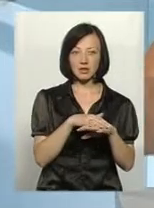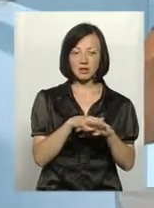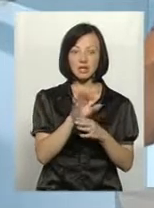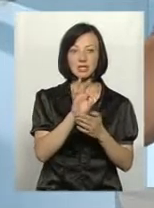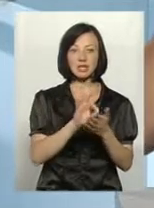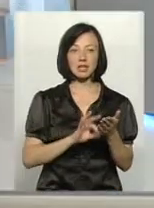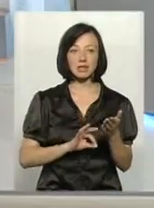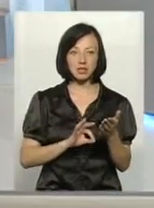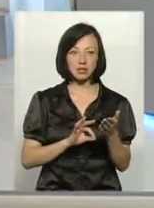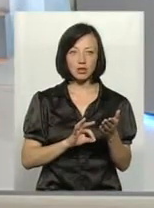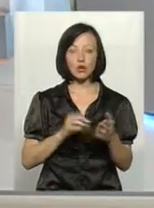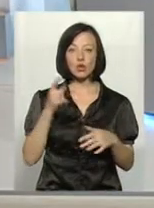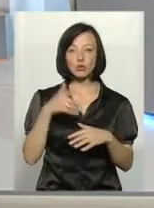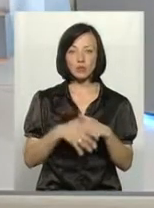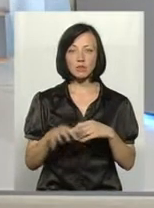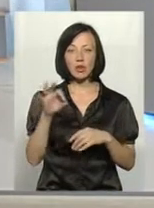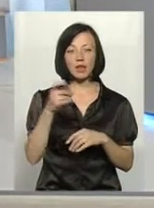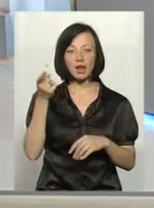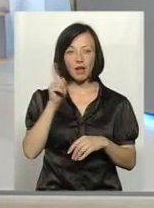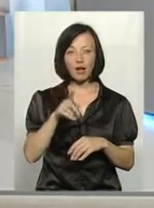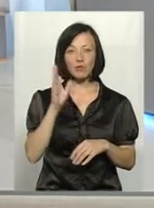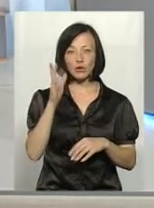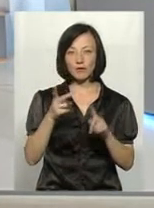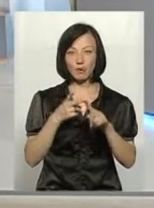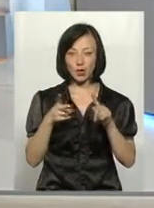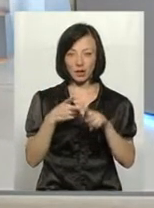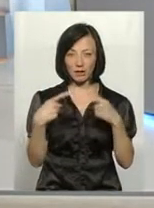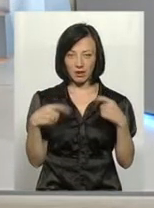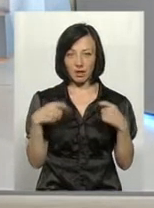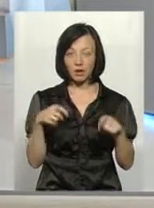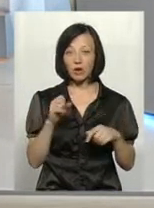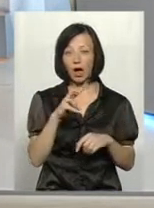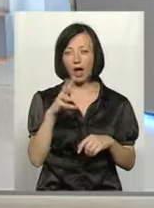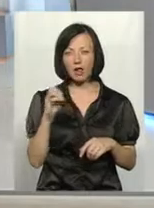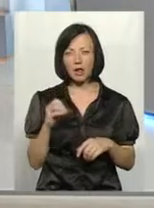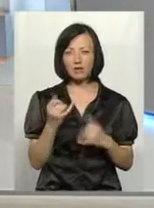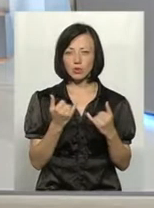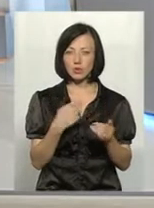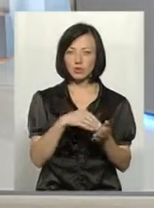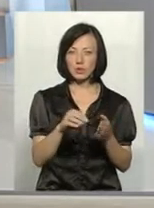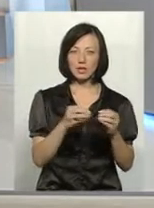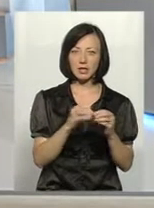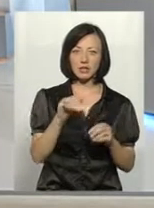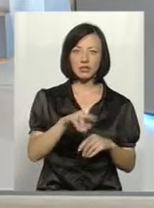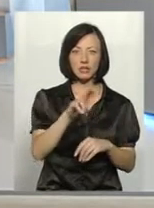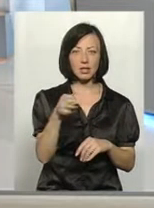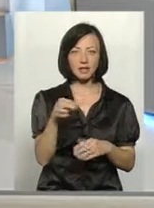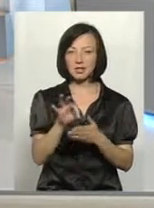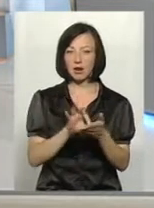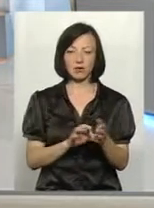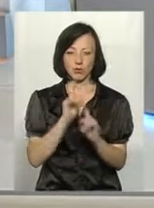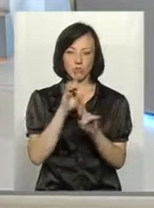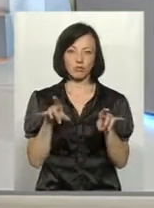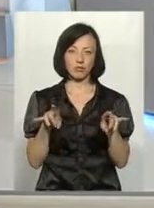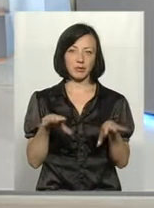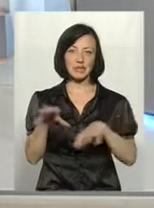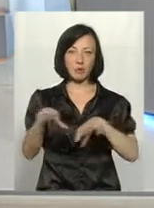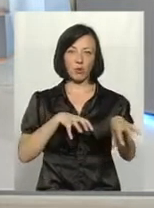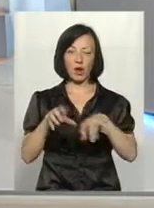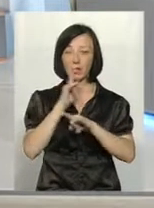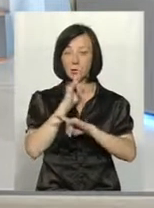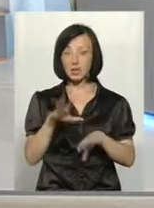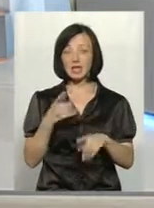зразу ж розуміє про те, що колись настане і вторинний ринок. От. Але ви скажіть, купи сьогодні за 10 тисяч євро. Зразу відпадуть спекулянти.